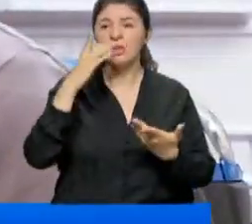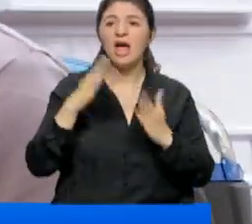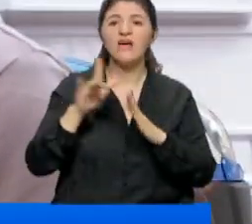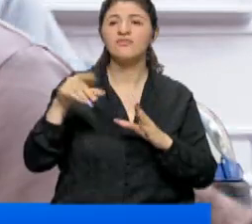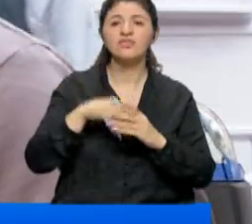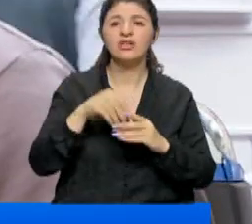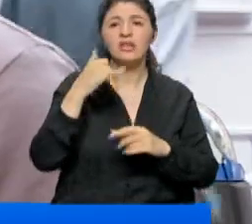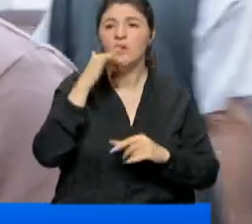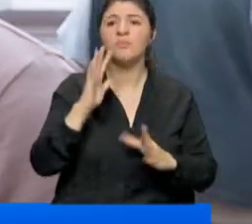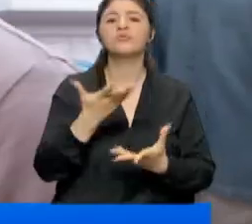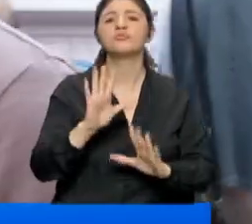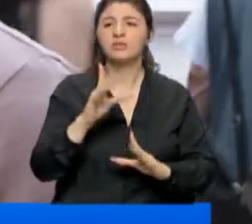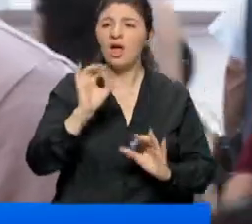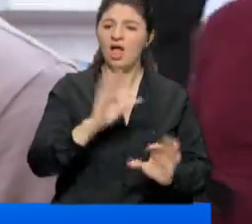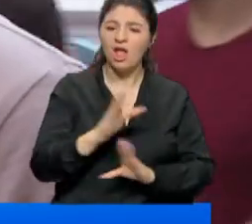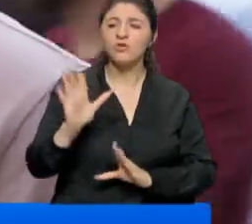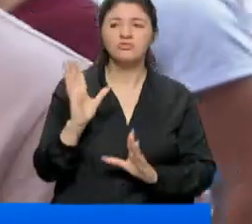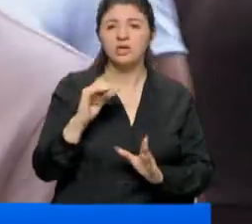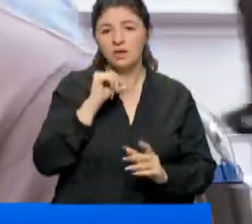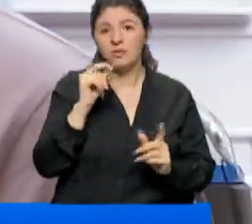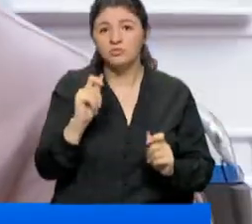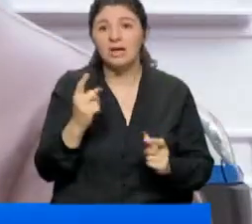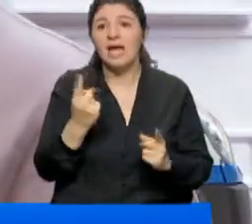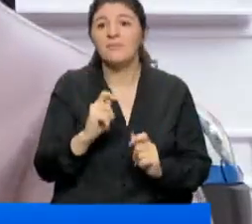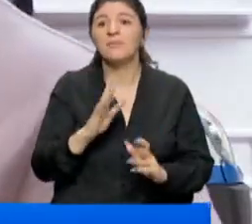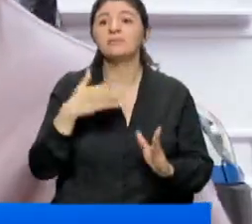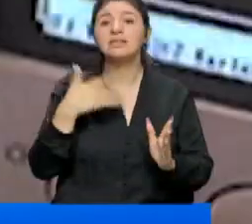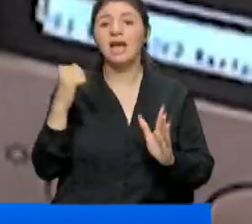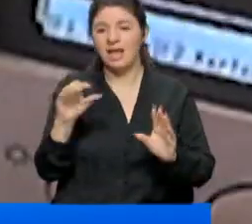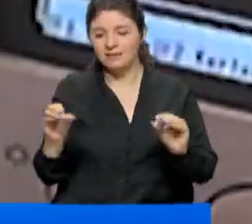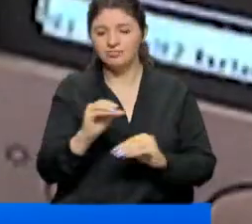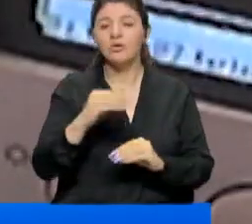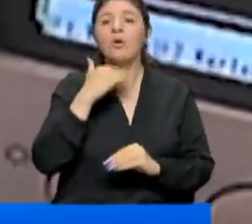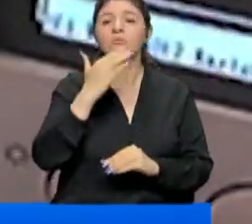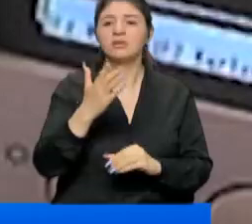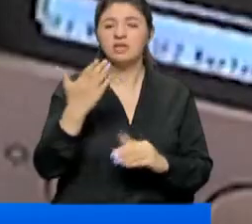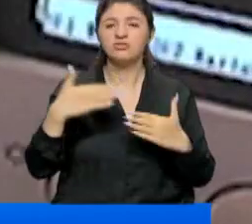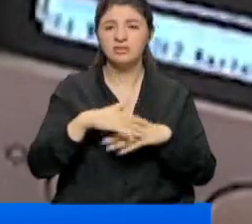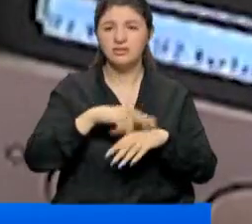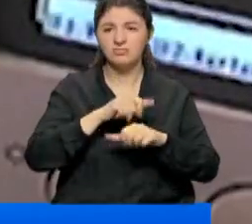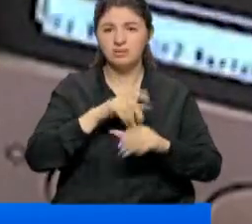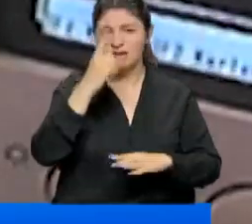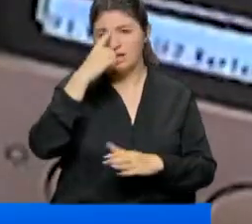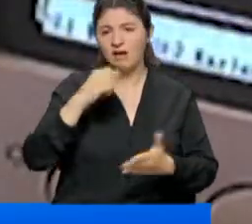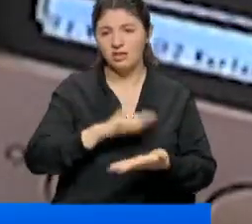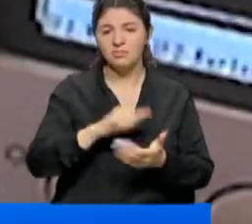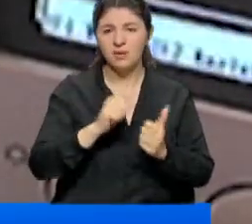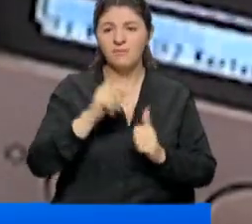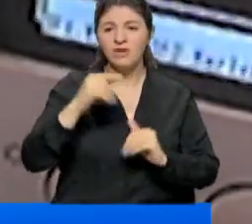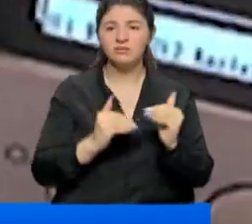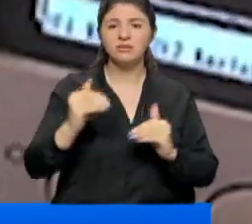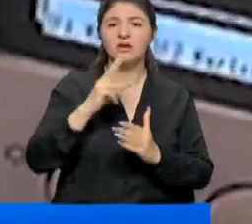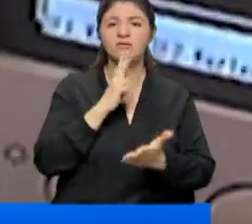bozulmaz aynı şekilde devam eder Yoksa yapacak hiçbir şeyimiz yok alamayız yeni koyamayız Gece saatlerinde yayınlanan Resmi Gazete ile